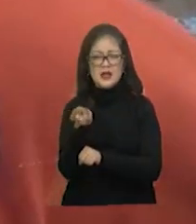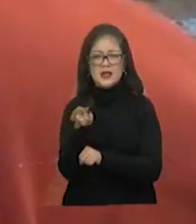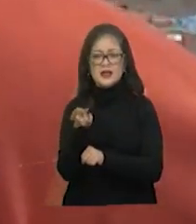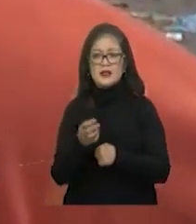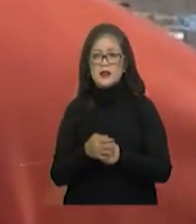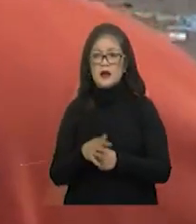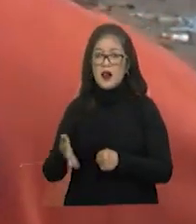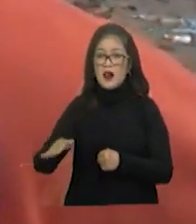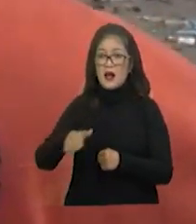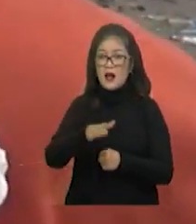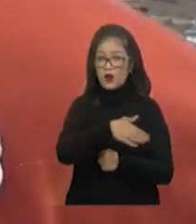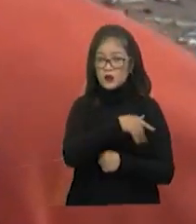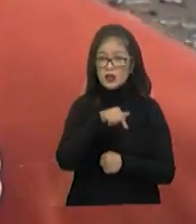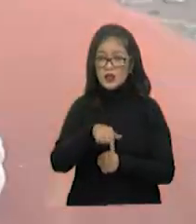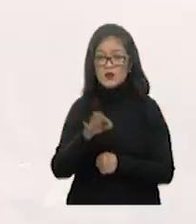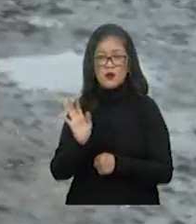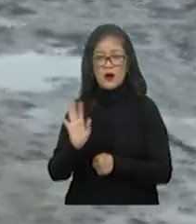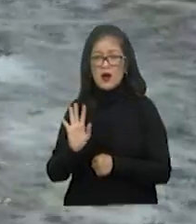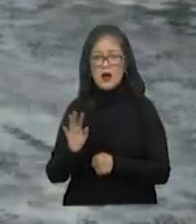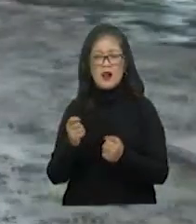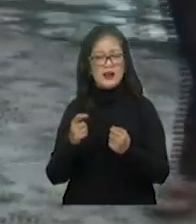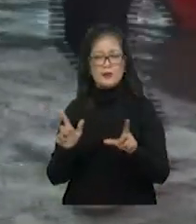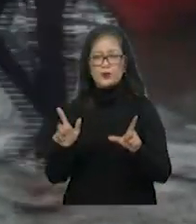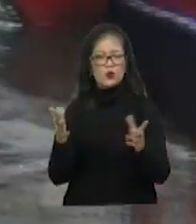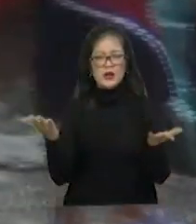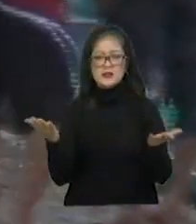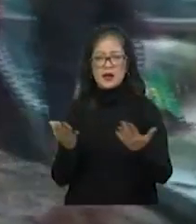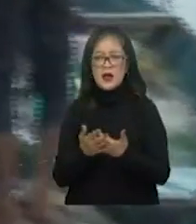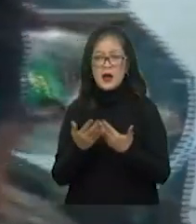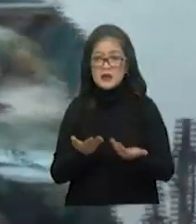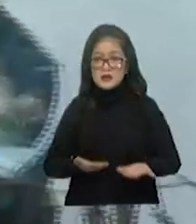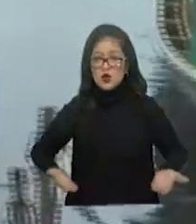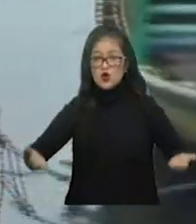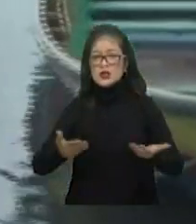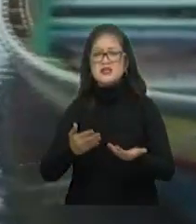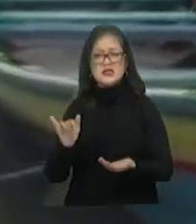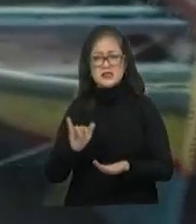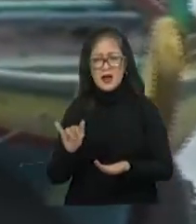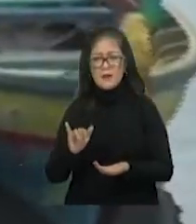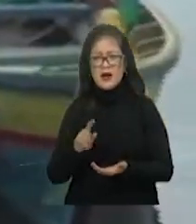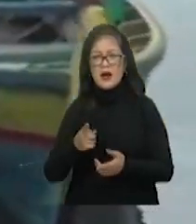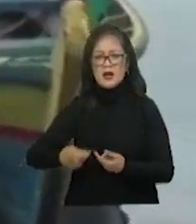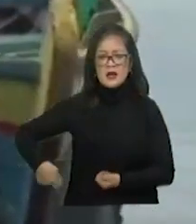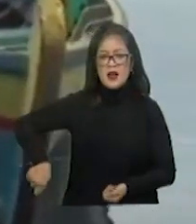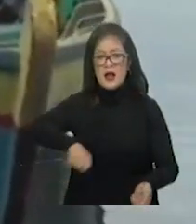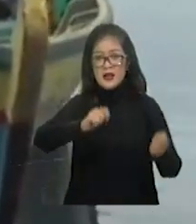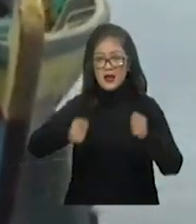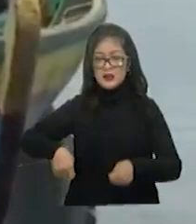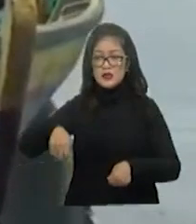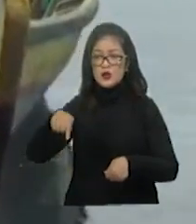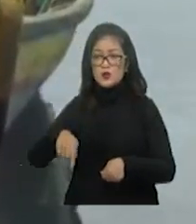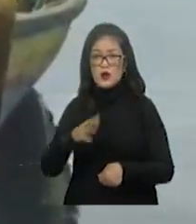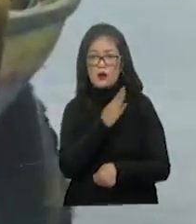ini sementara ini? Berakhir, Mas. Libur ya? Libur. Kondisi yang sama juga dirasakan ratusan nelayan di Desa Segarajaya, Tarumajaya,